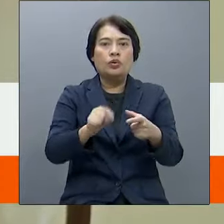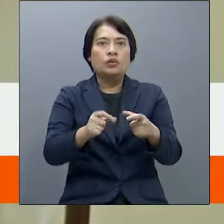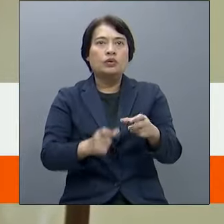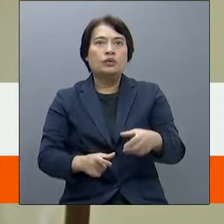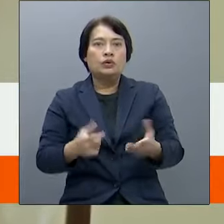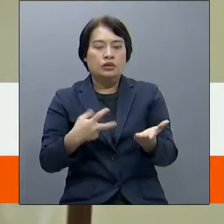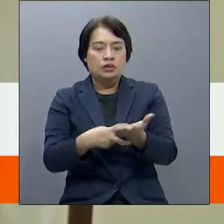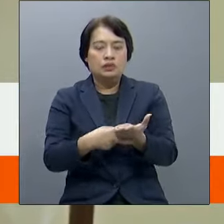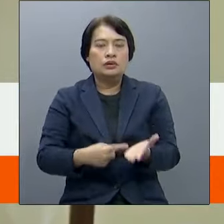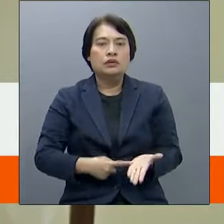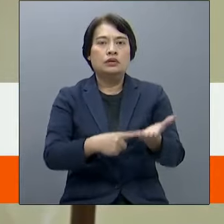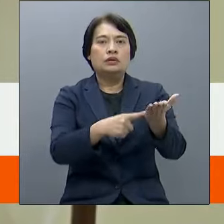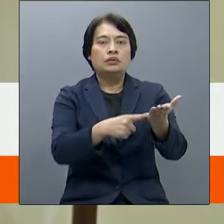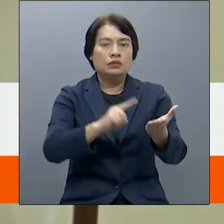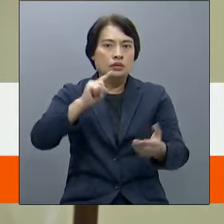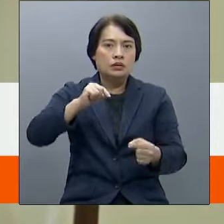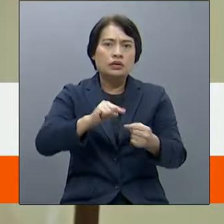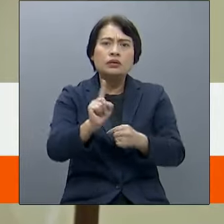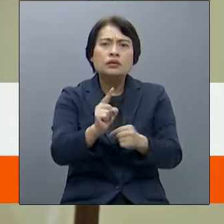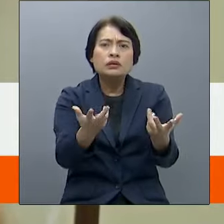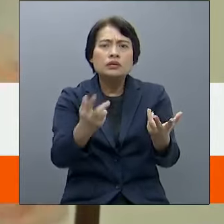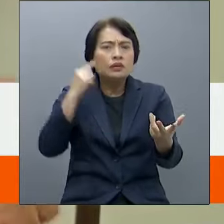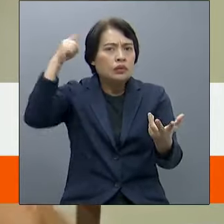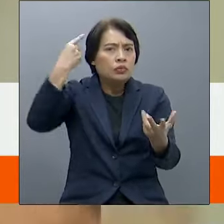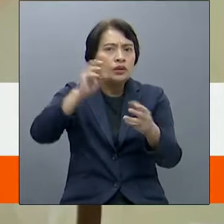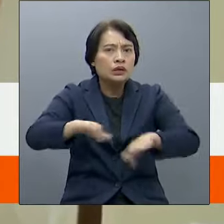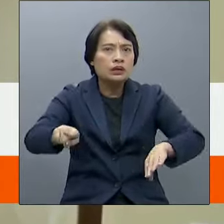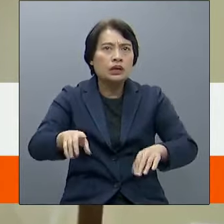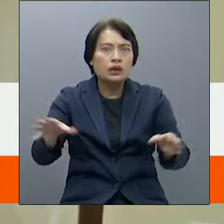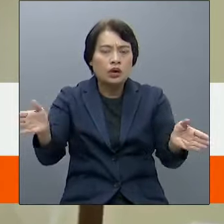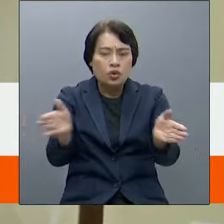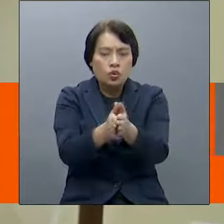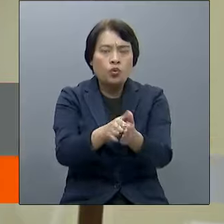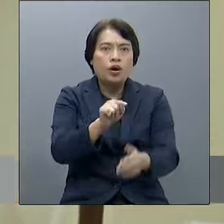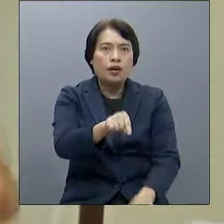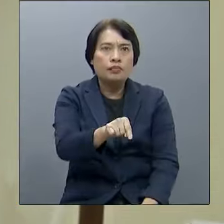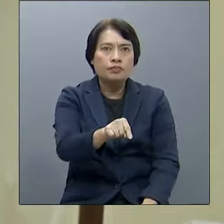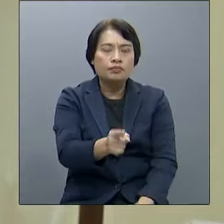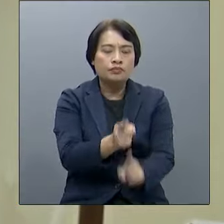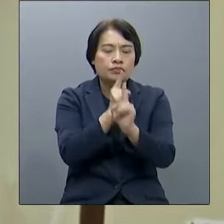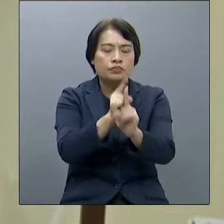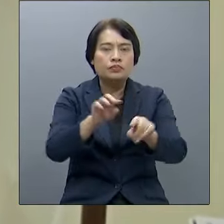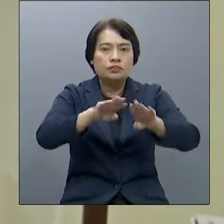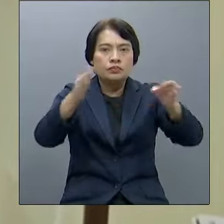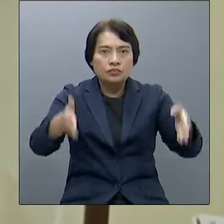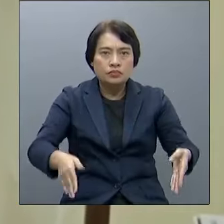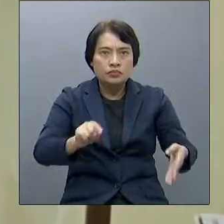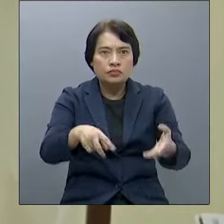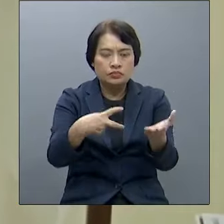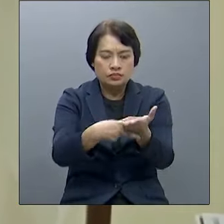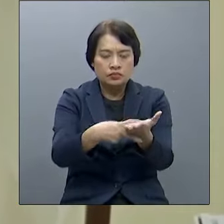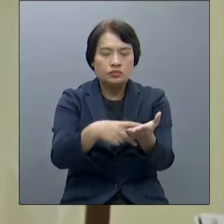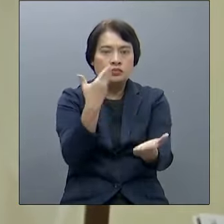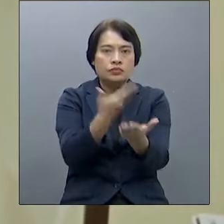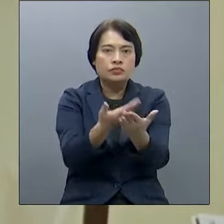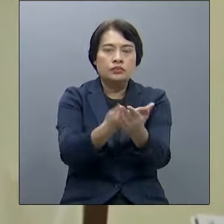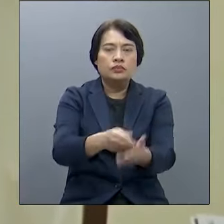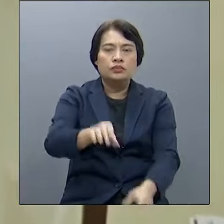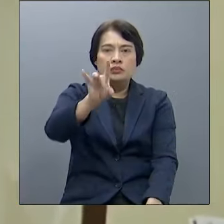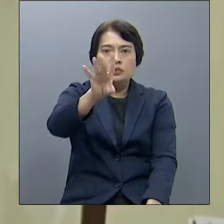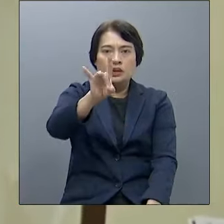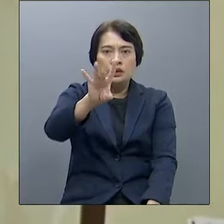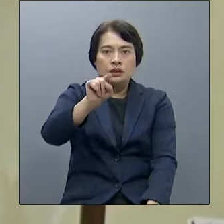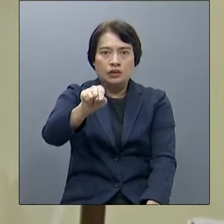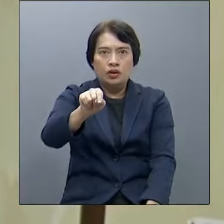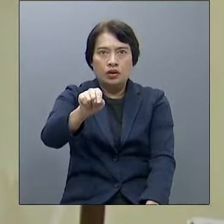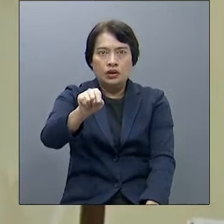ก็บอกว่ามีเด็กผู้หญิงรวมกันมาแล้วก็มารวมตามโต๊ะไปอ่ะไปขึ้นมาจากบัตรราคา 100เนี่ยได้กลับคืน